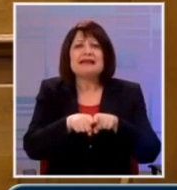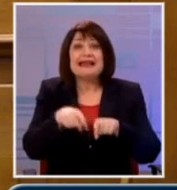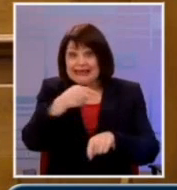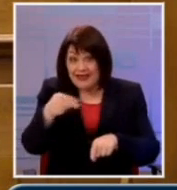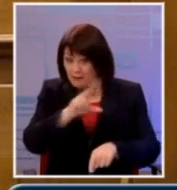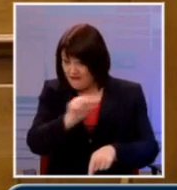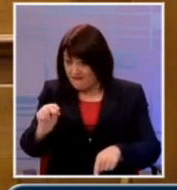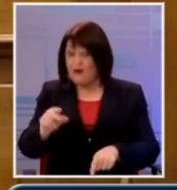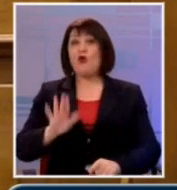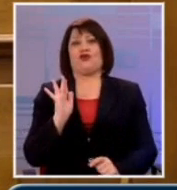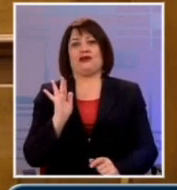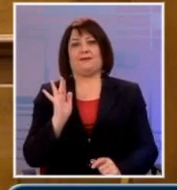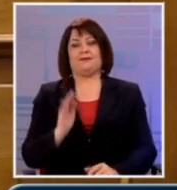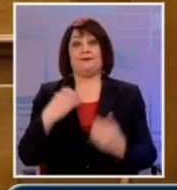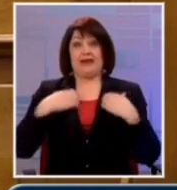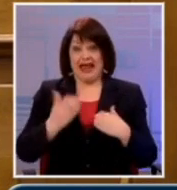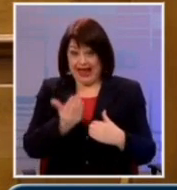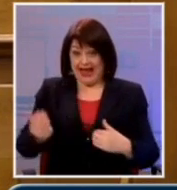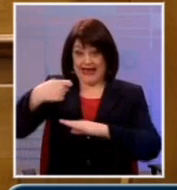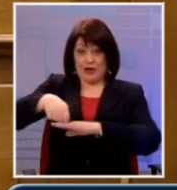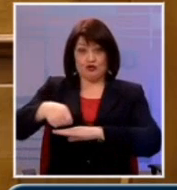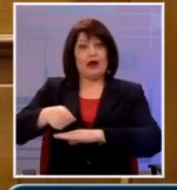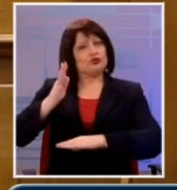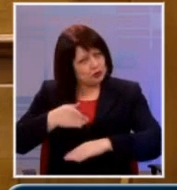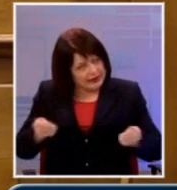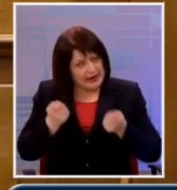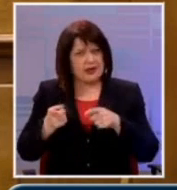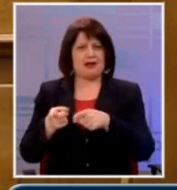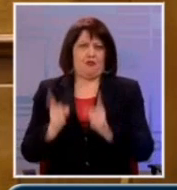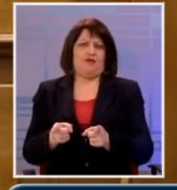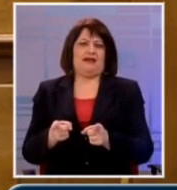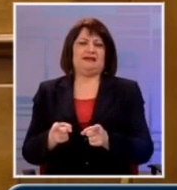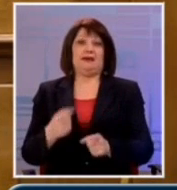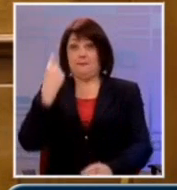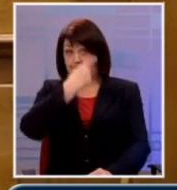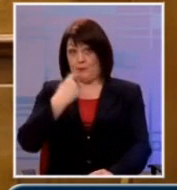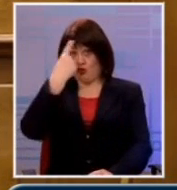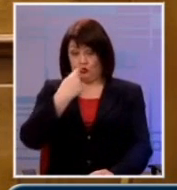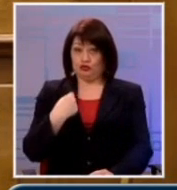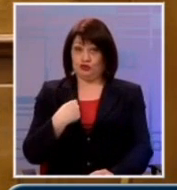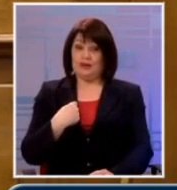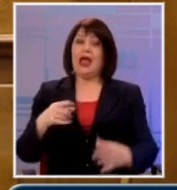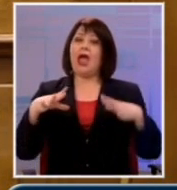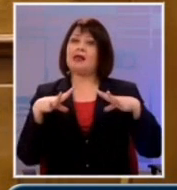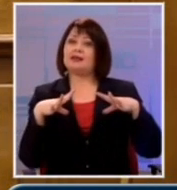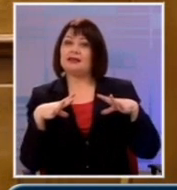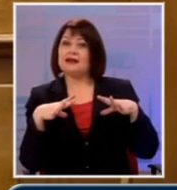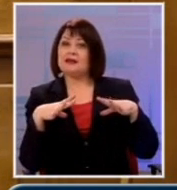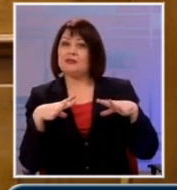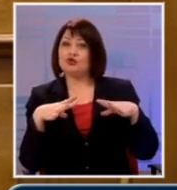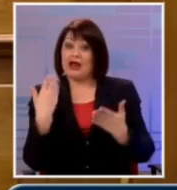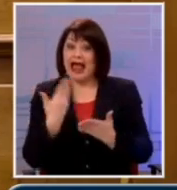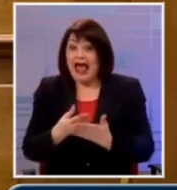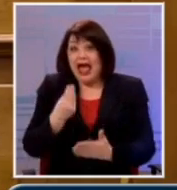υπόθεση. Η απόφαση του αεροπάγου παραμένει εκτελεστή και προσωπικά είμαι έτοιμος να δώσω την